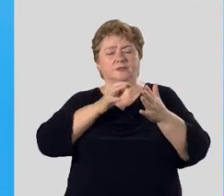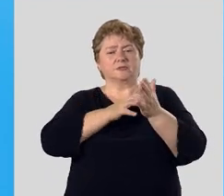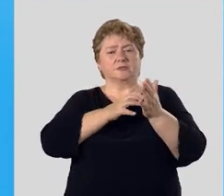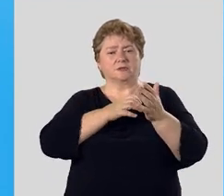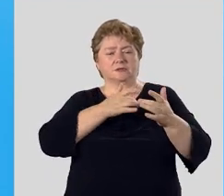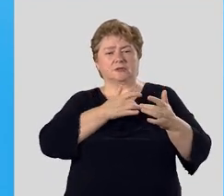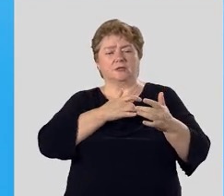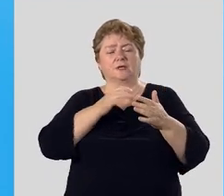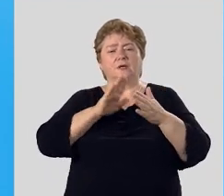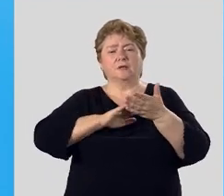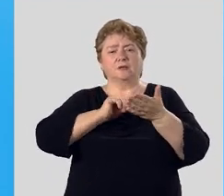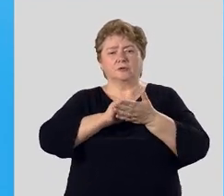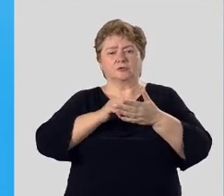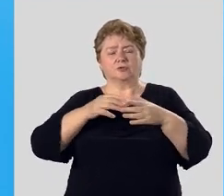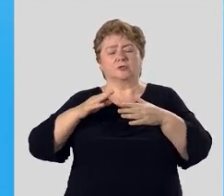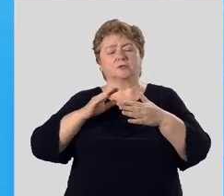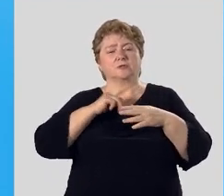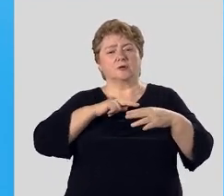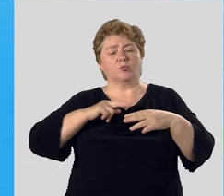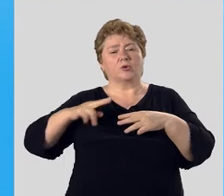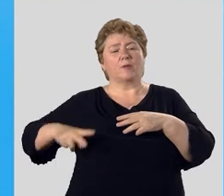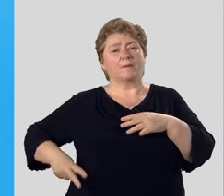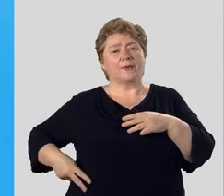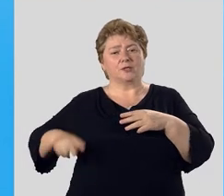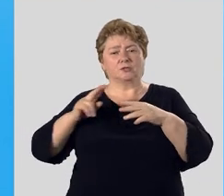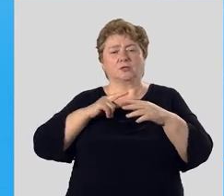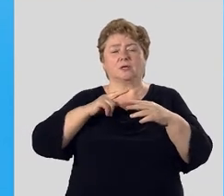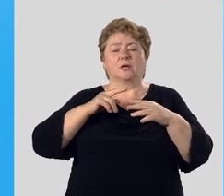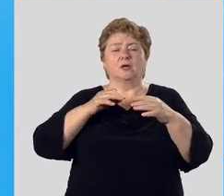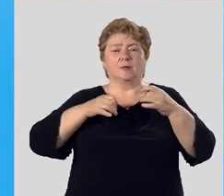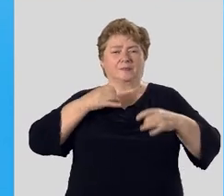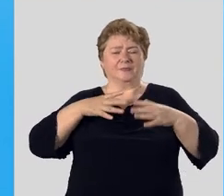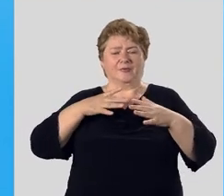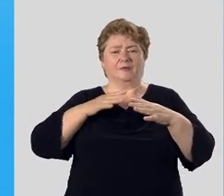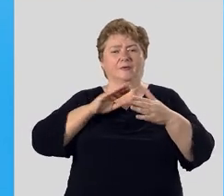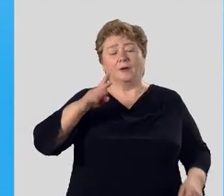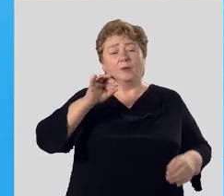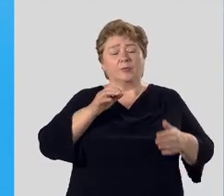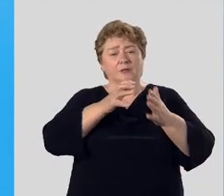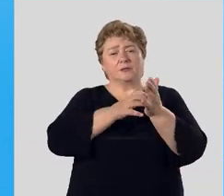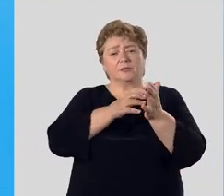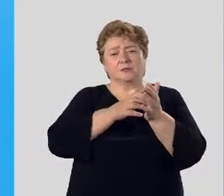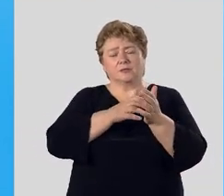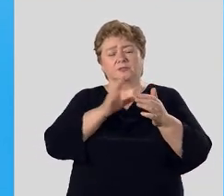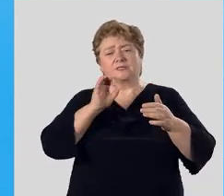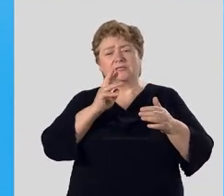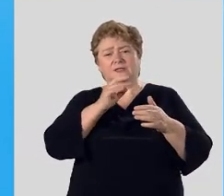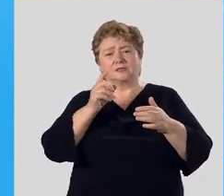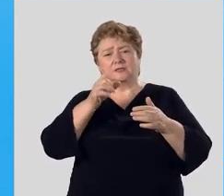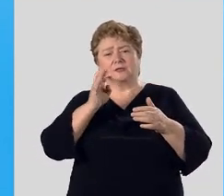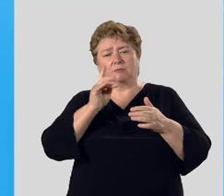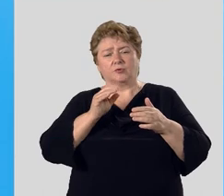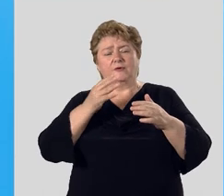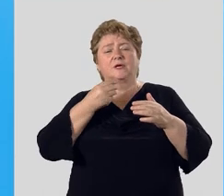недостаточность, нарушаются функции печени, поражается нервная система. При недостаточной секреции